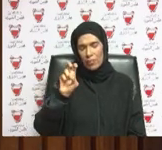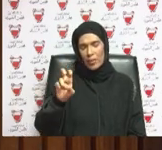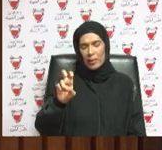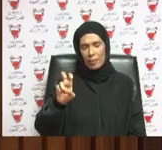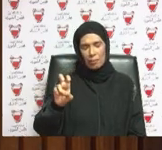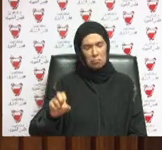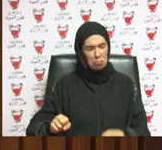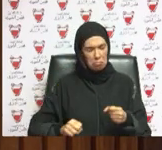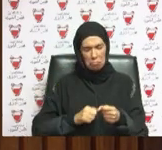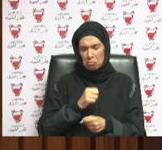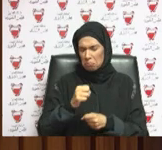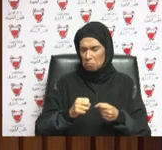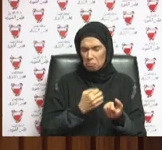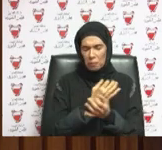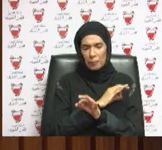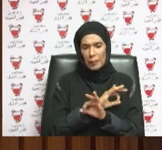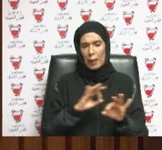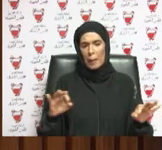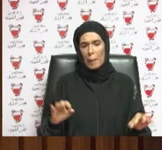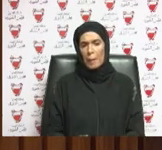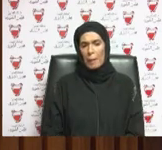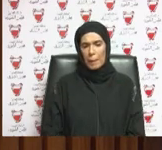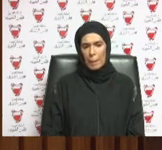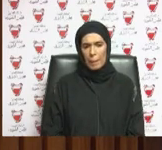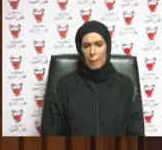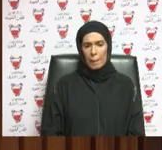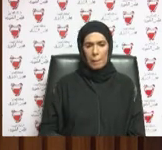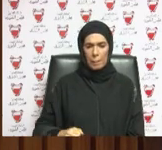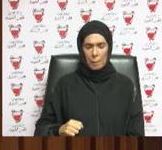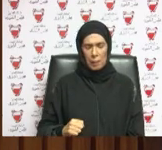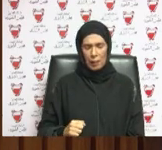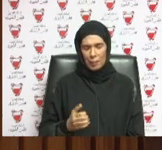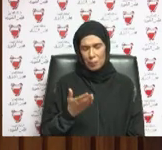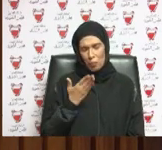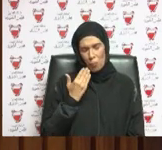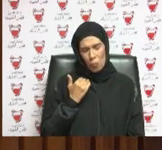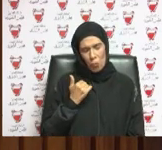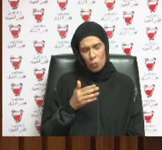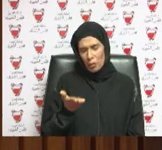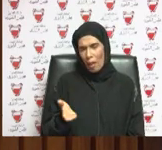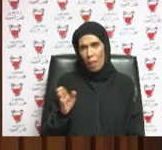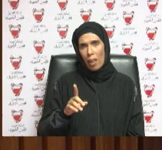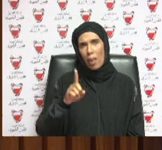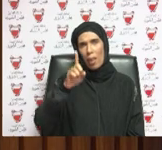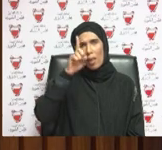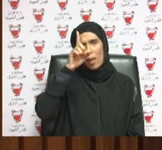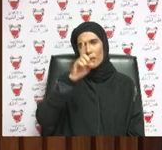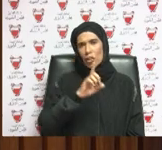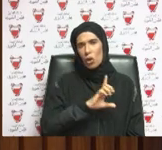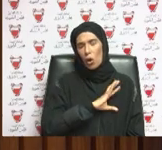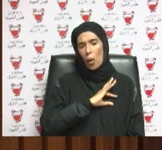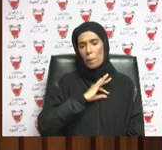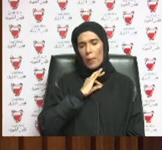موقف، واليوم ما نتصور البحرين من غيره. كان الله في عون جلالة الملك،